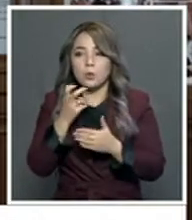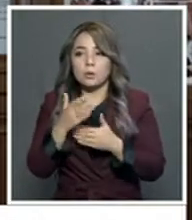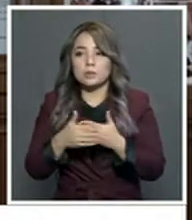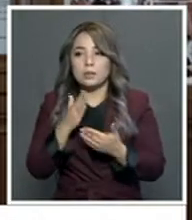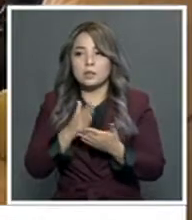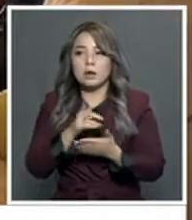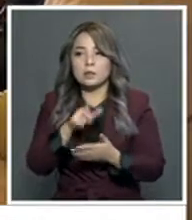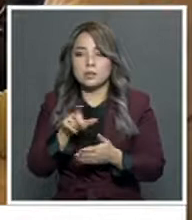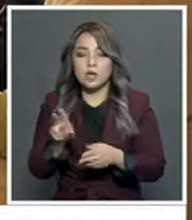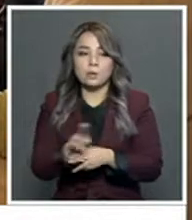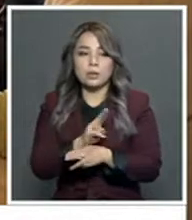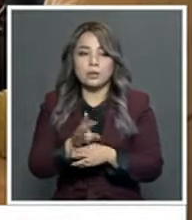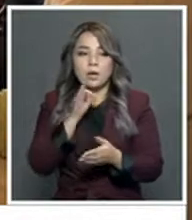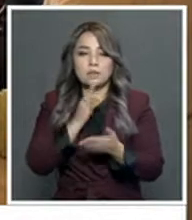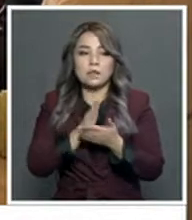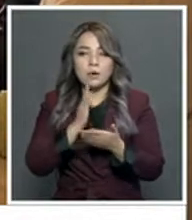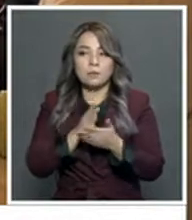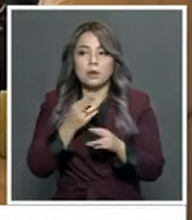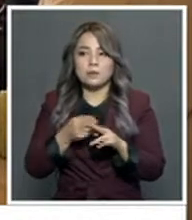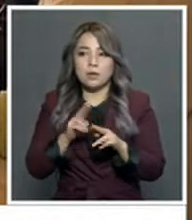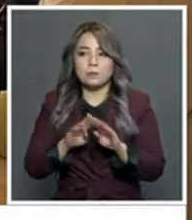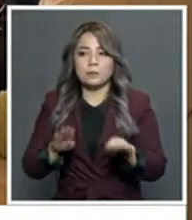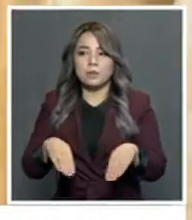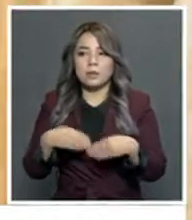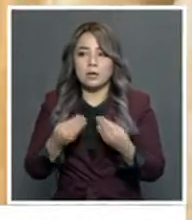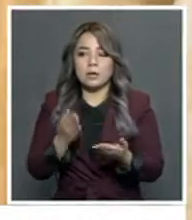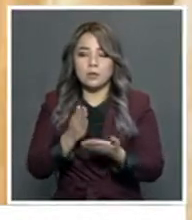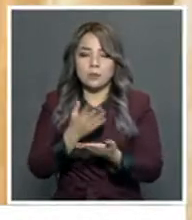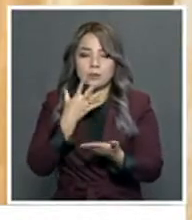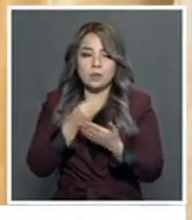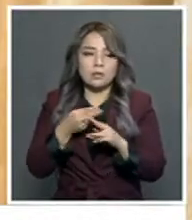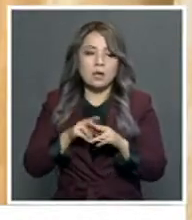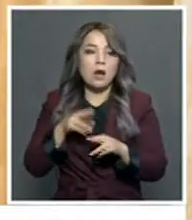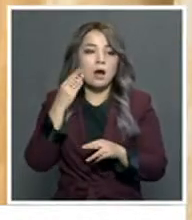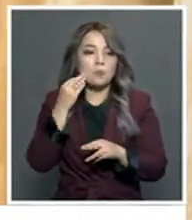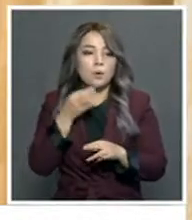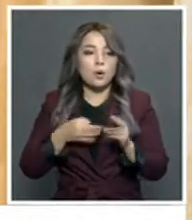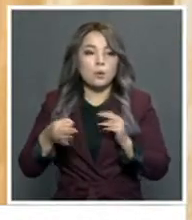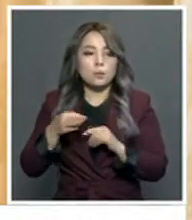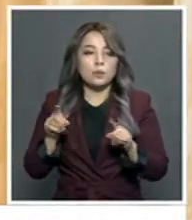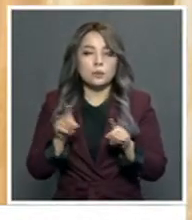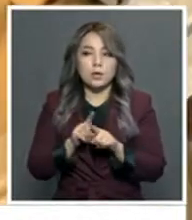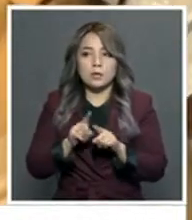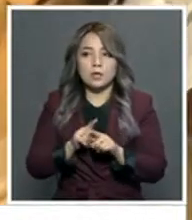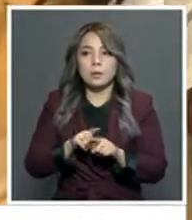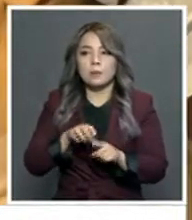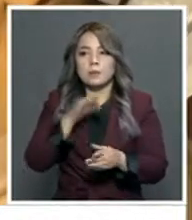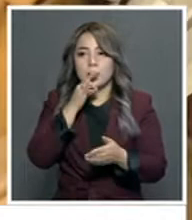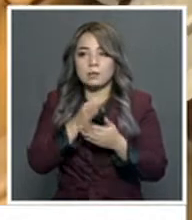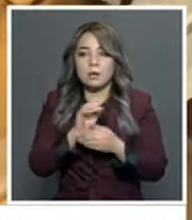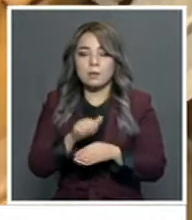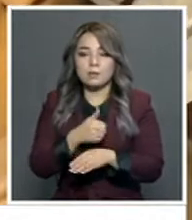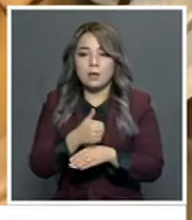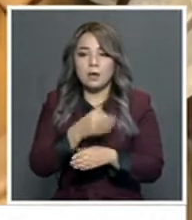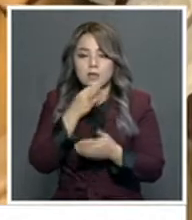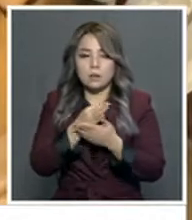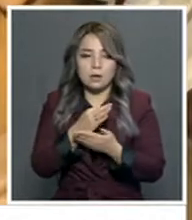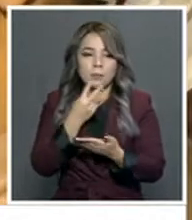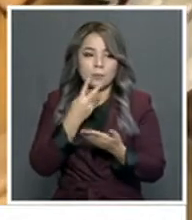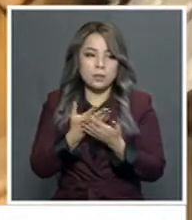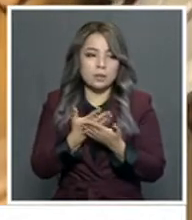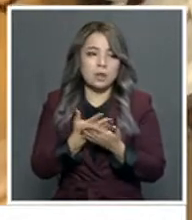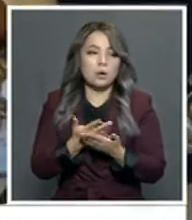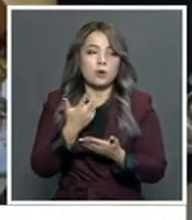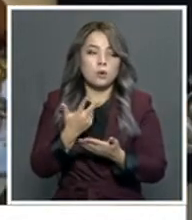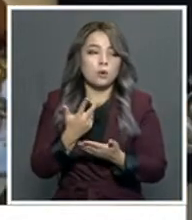шетелде тәрбиеледім. Ақсақалдың әлі де берері көп. Қазірдің өзінде Алматы облыстық Есік қаласындағы мешіттің бас имамы, екі ұл, үш қыз